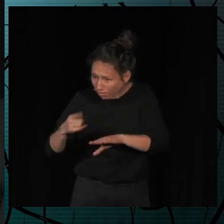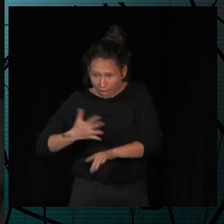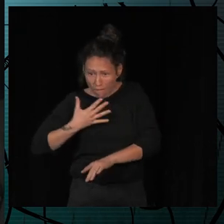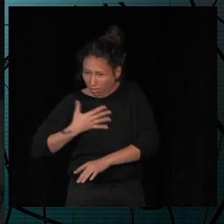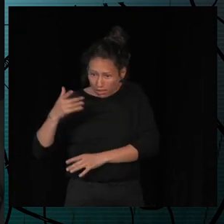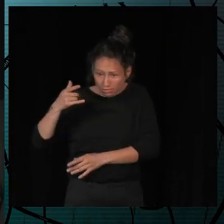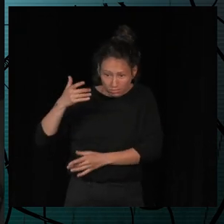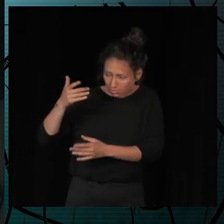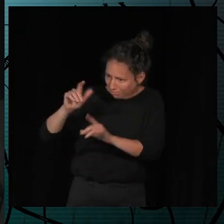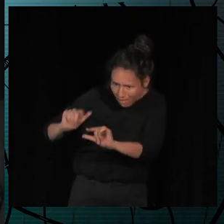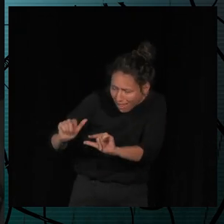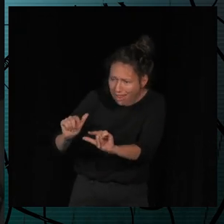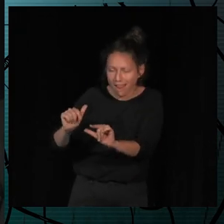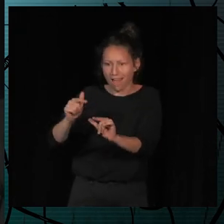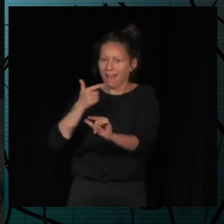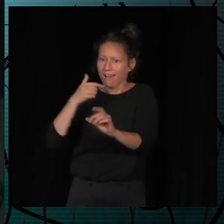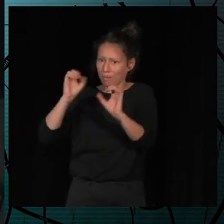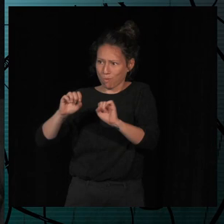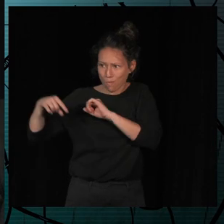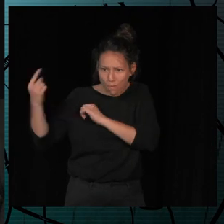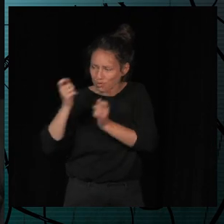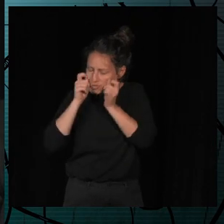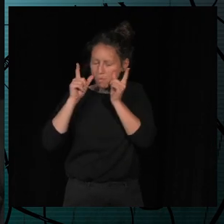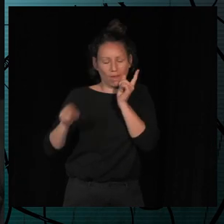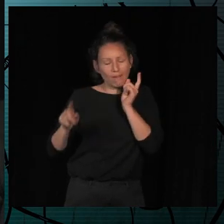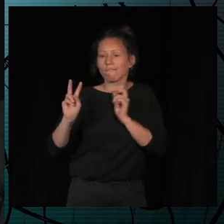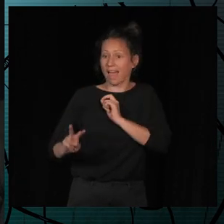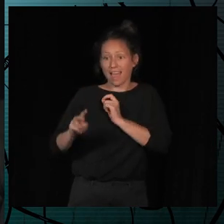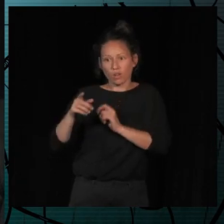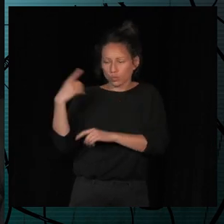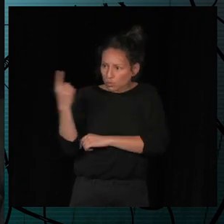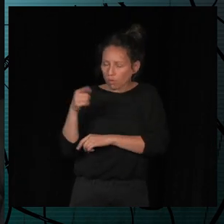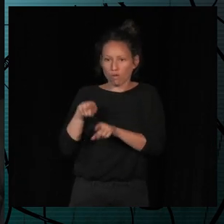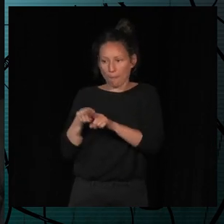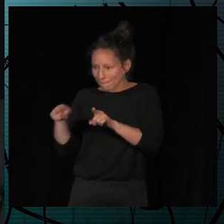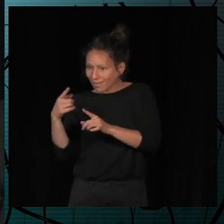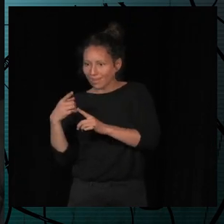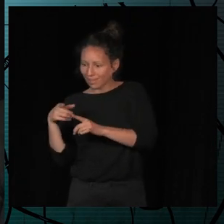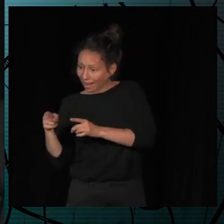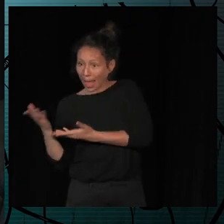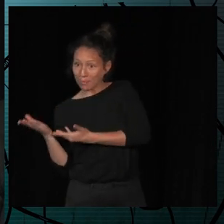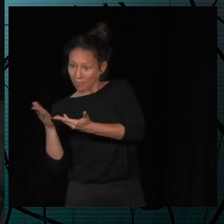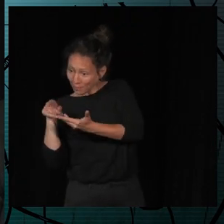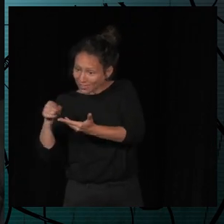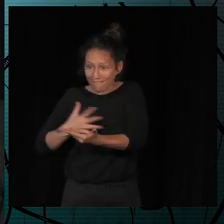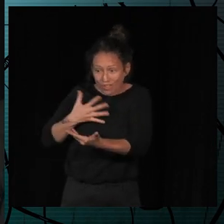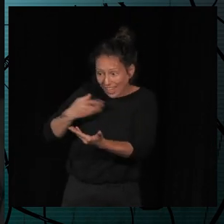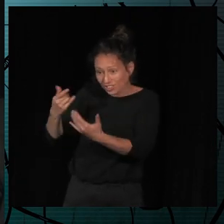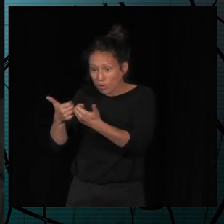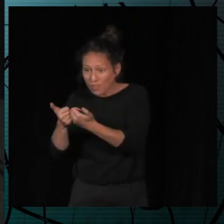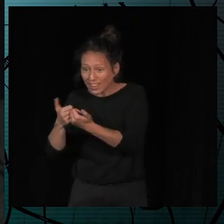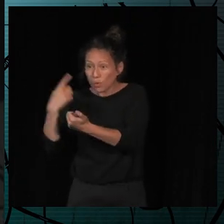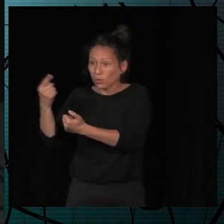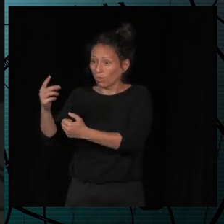juste pour ça c'est ce prérequis que il faut commencer à se défendre sur sur un premier élément avant d'avoir commencé